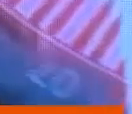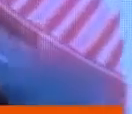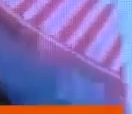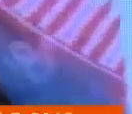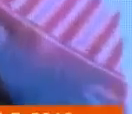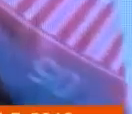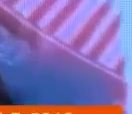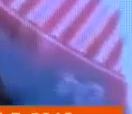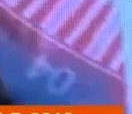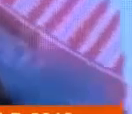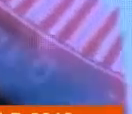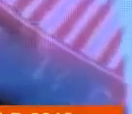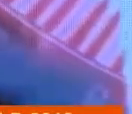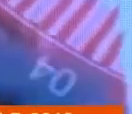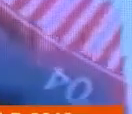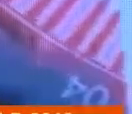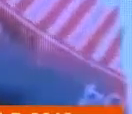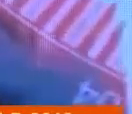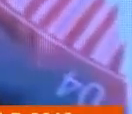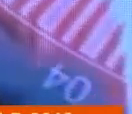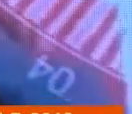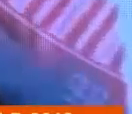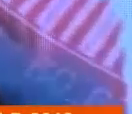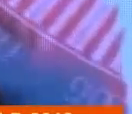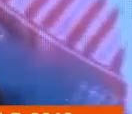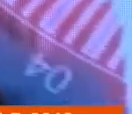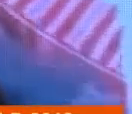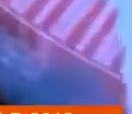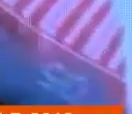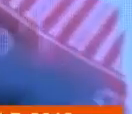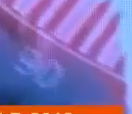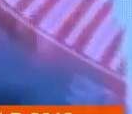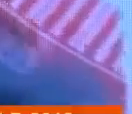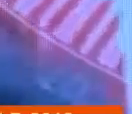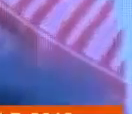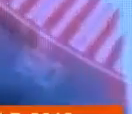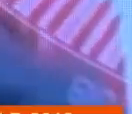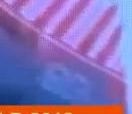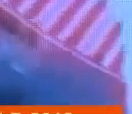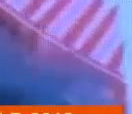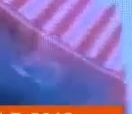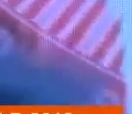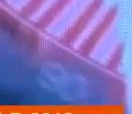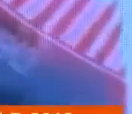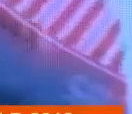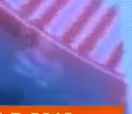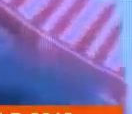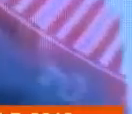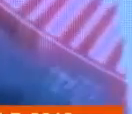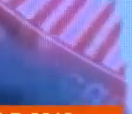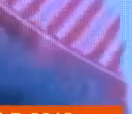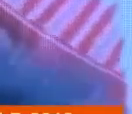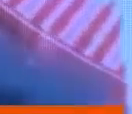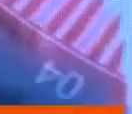Binusisi naman sa Senado ang pagbuo ng concession agreement para sa Manila at sa Manila Water. Lumalabas na consultants ang bumuo ng kontrata at